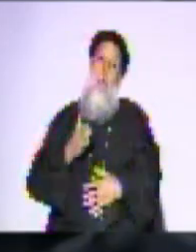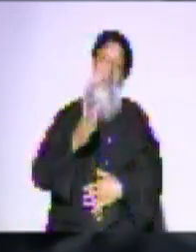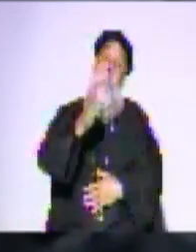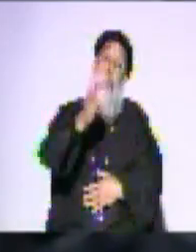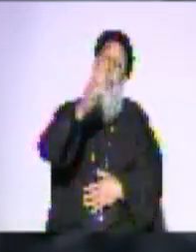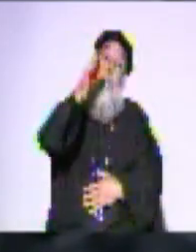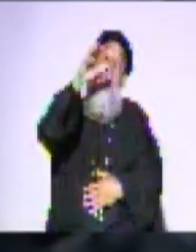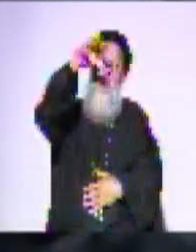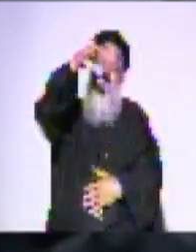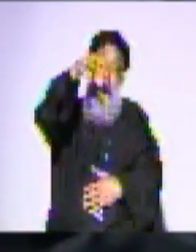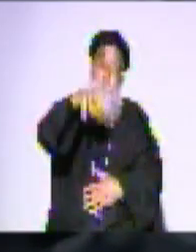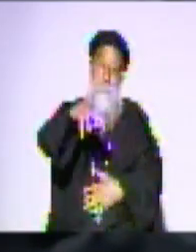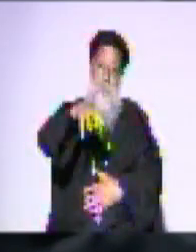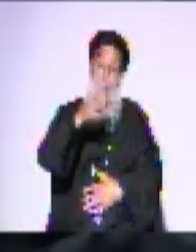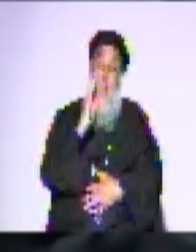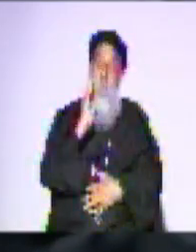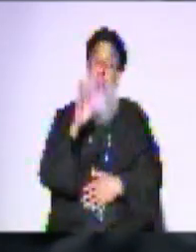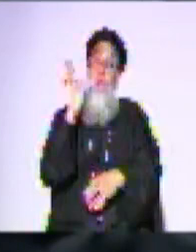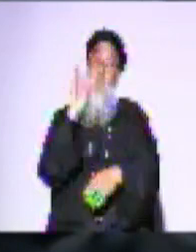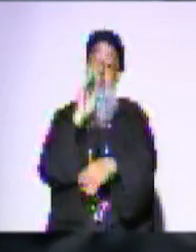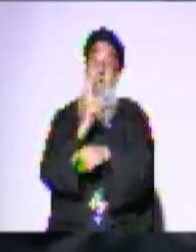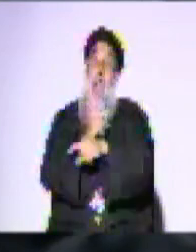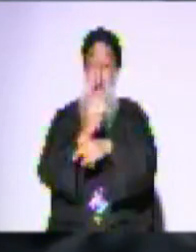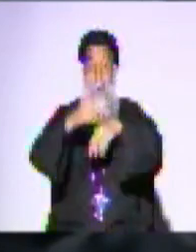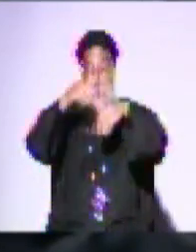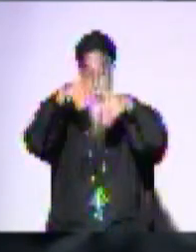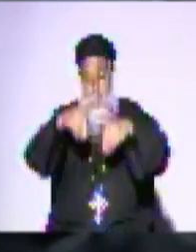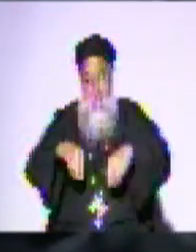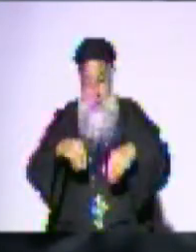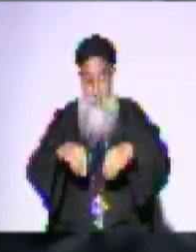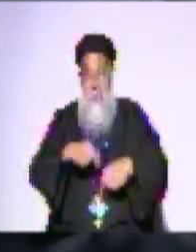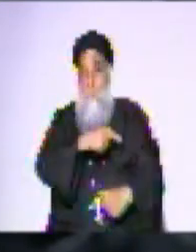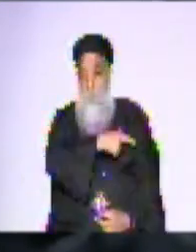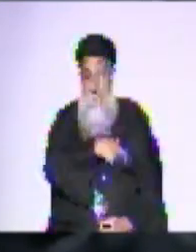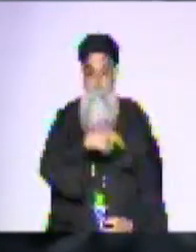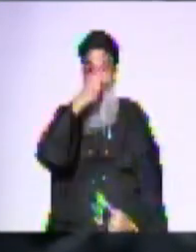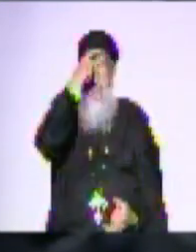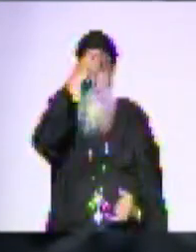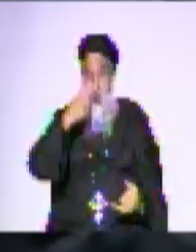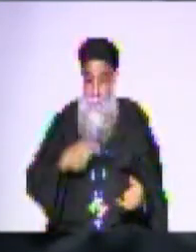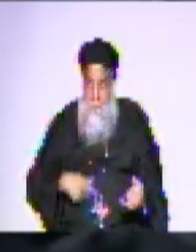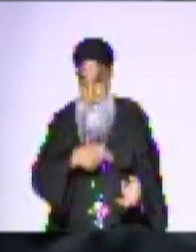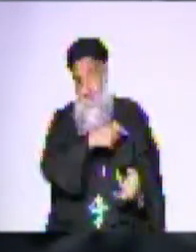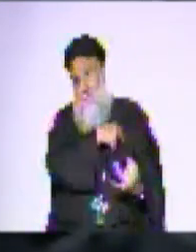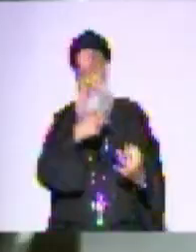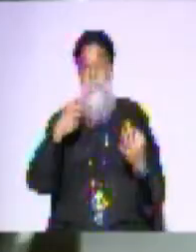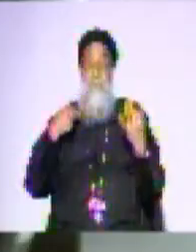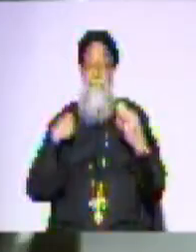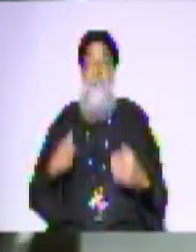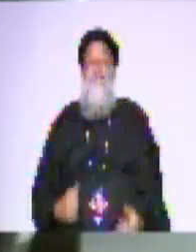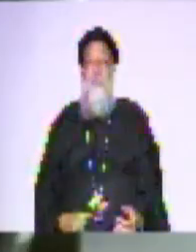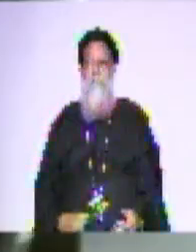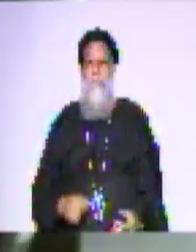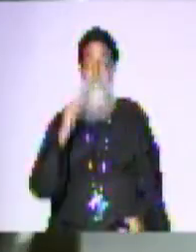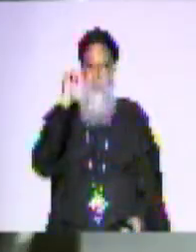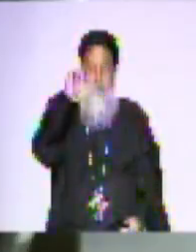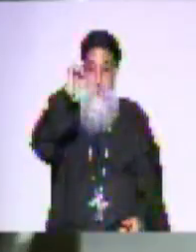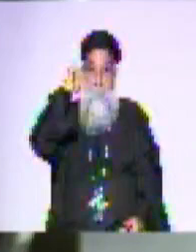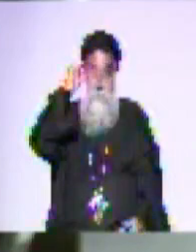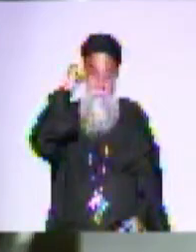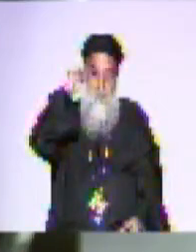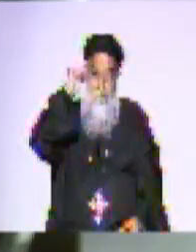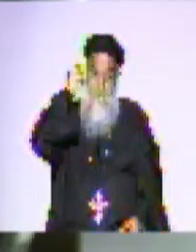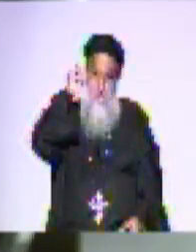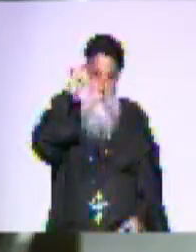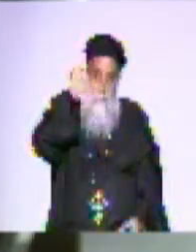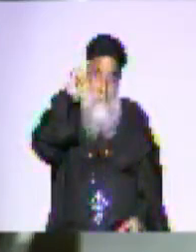جميع الأمم وعمدوهم باسم الآب والابن والروح القدس. هو